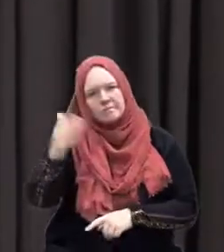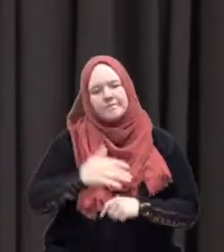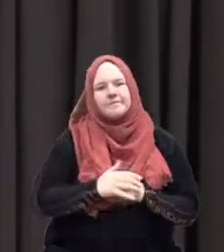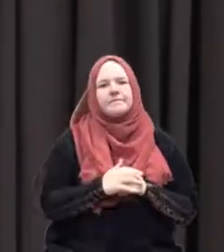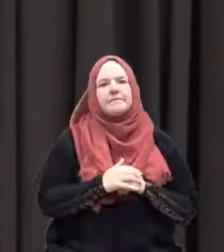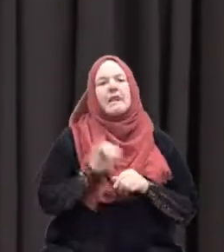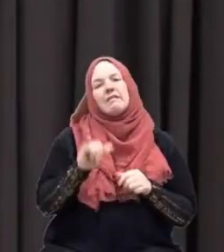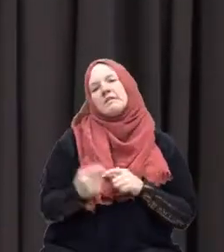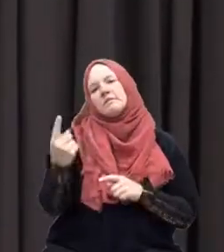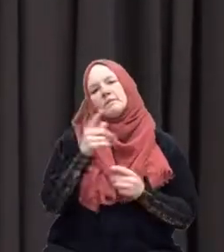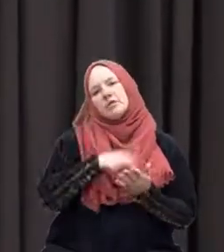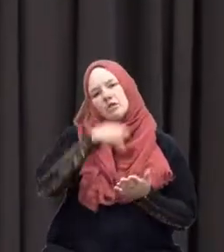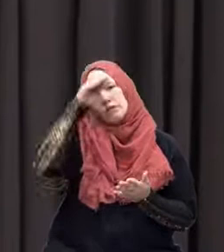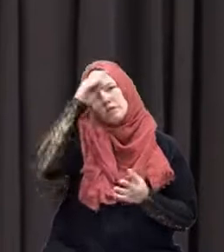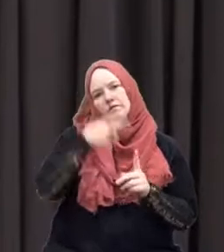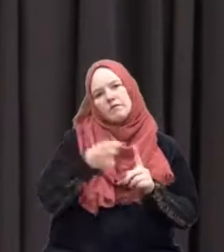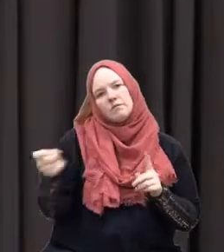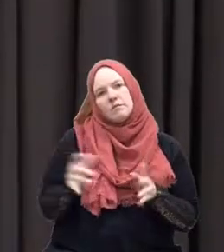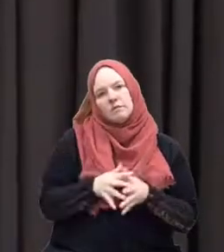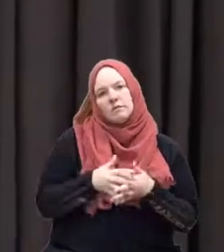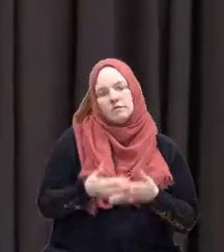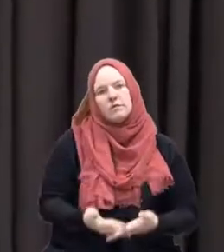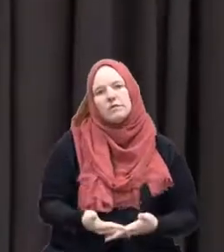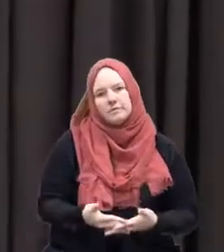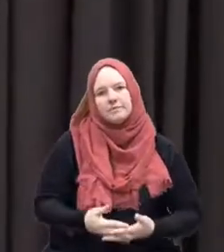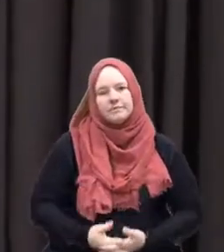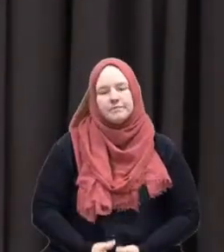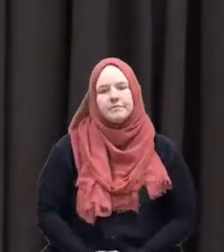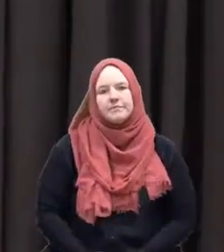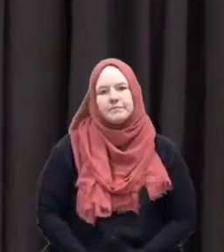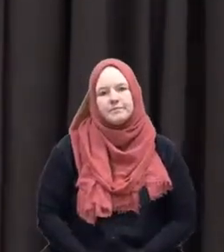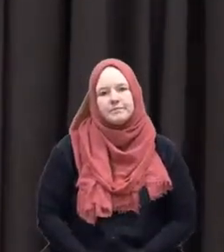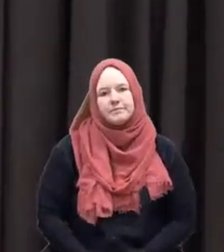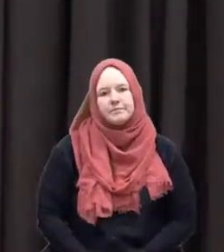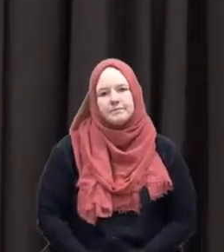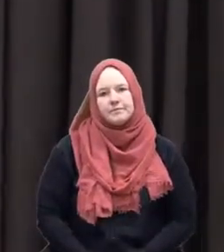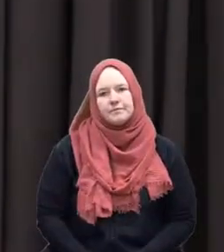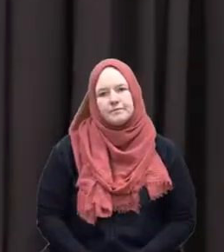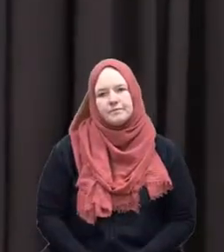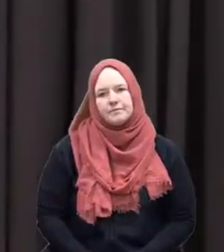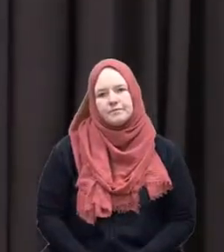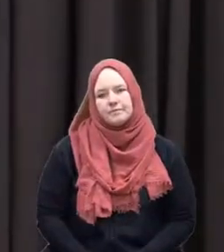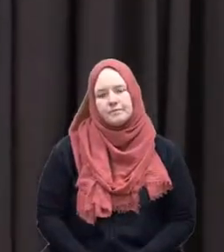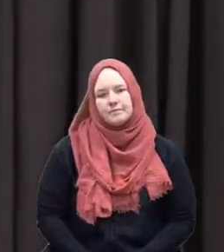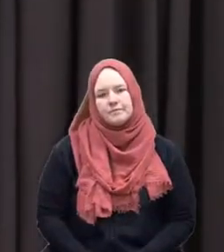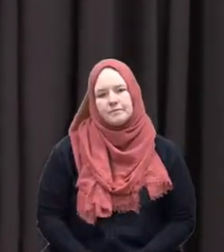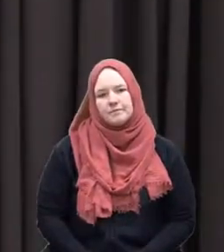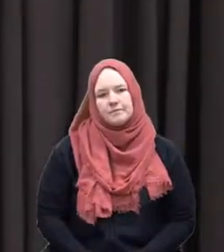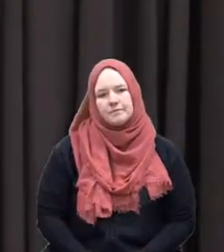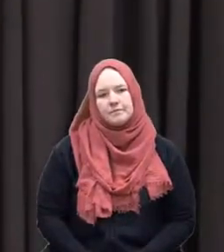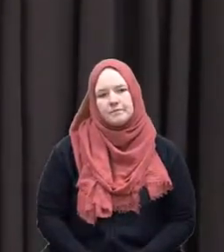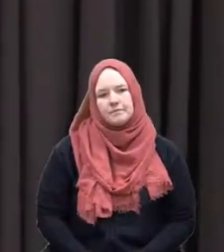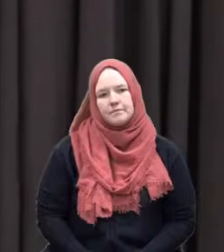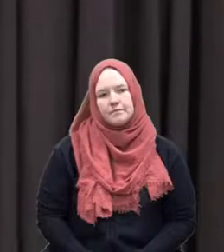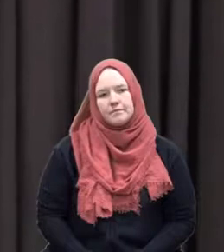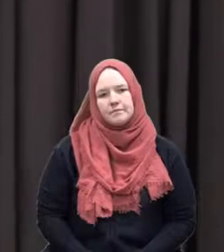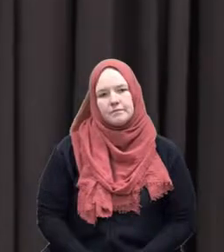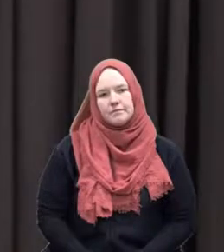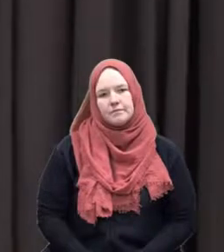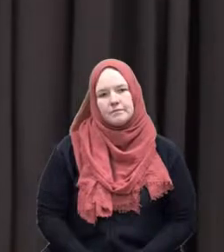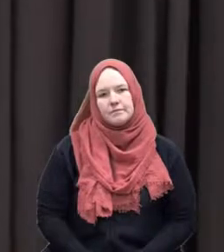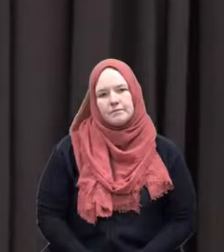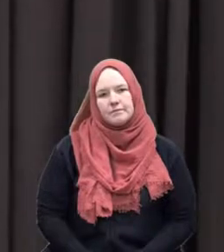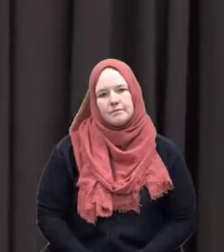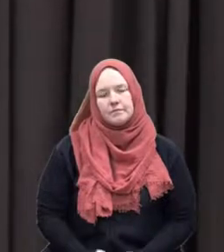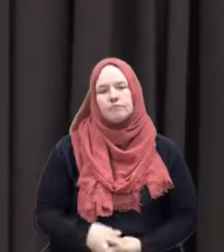that we learn from the Quran. قُلْ سِيرُوا فِي الْأَرْضِ فَانْظُرُوا كَيْفَ كَانَ عَاقِبَةُ الَّذِينَ مِنْ قَبْلِكُمْ.